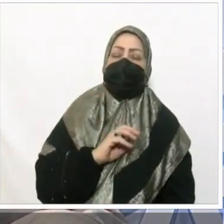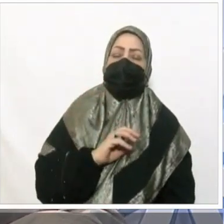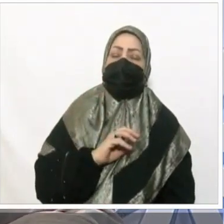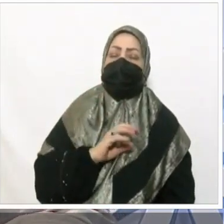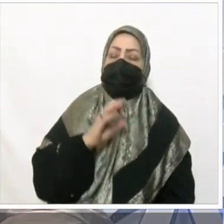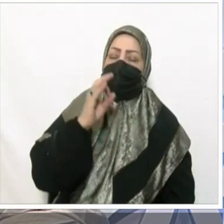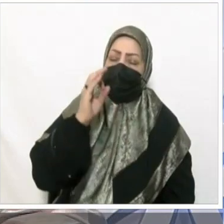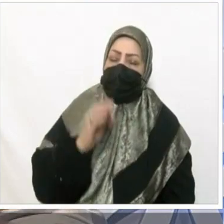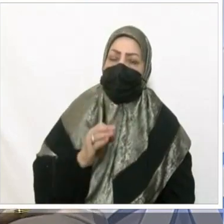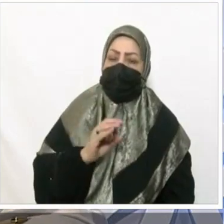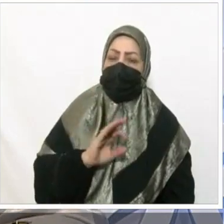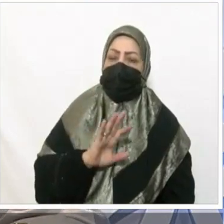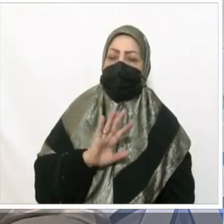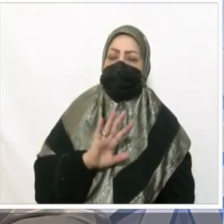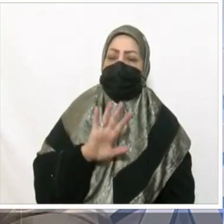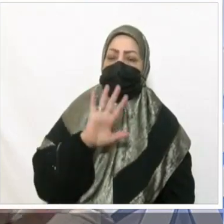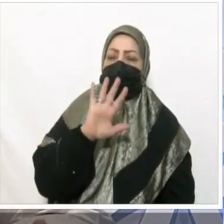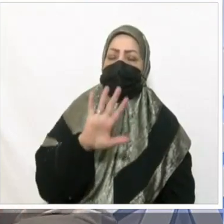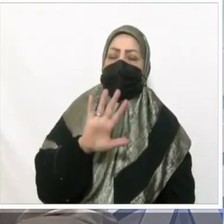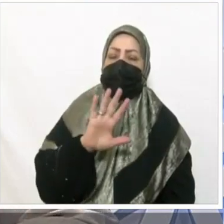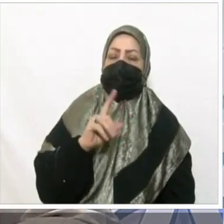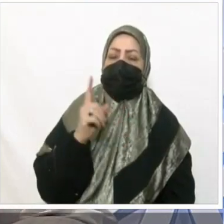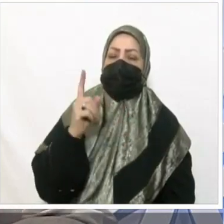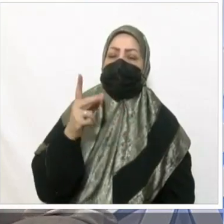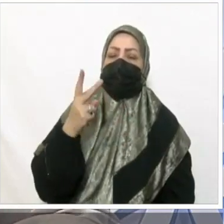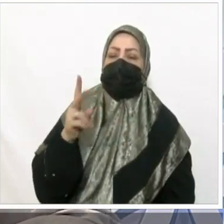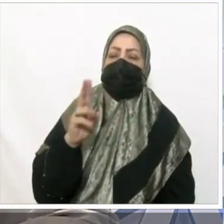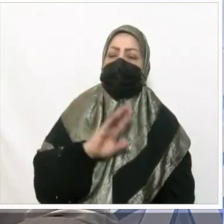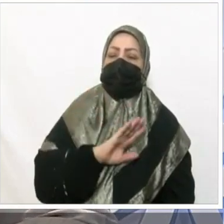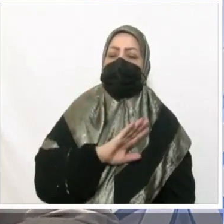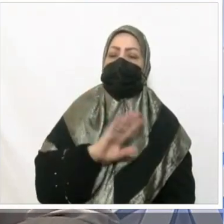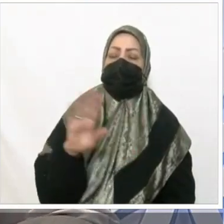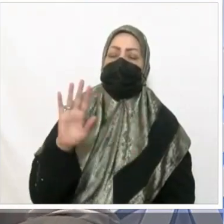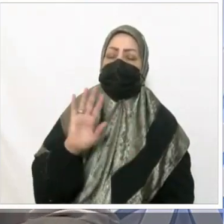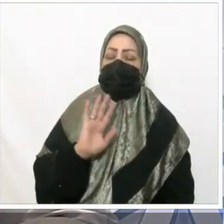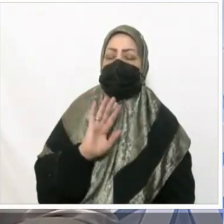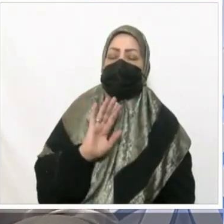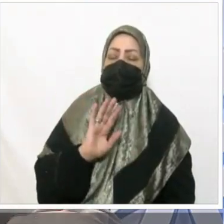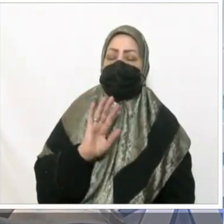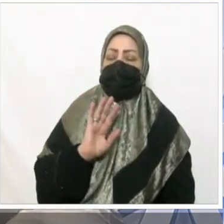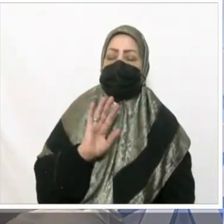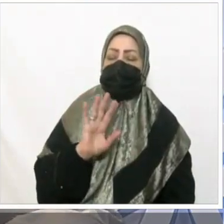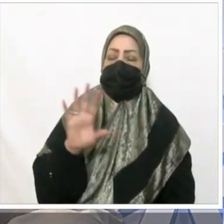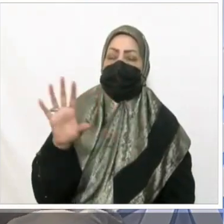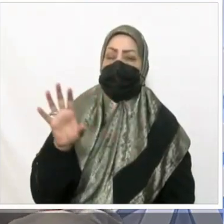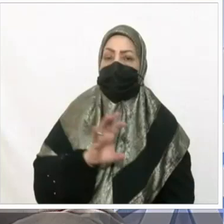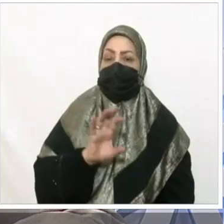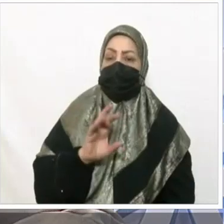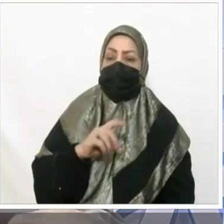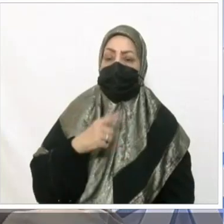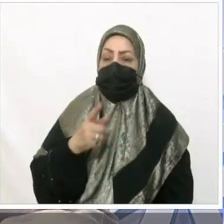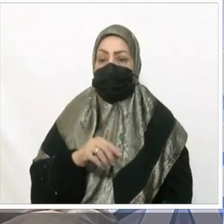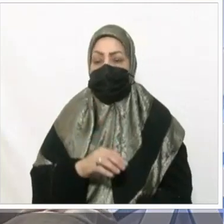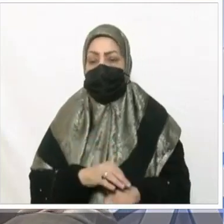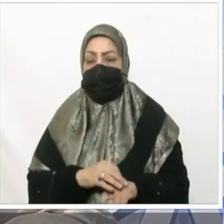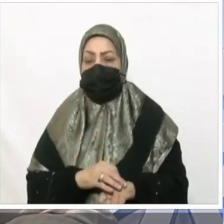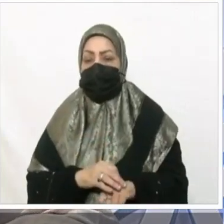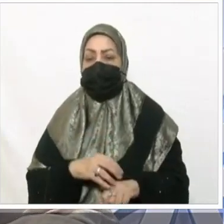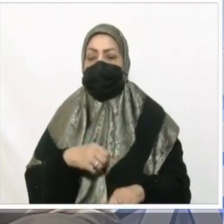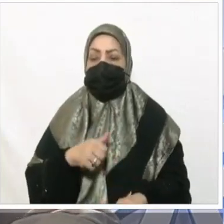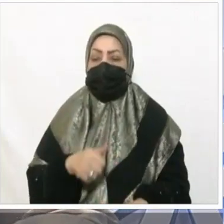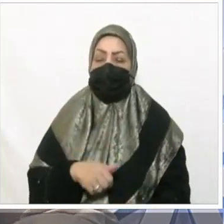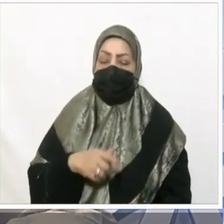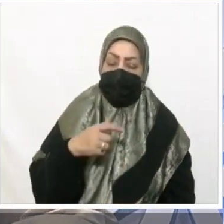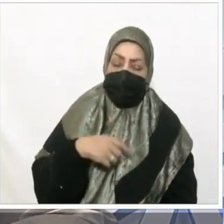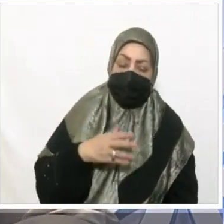5:21 22 نوقف، هذا الأصل. لكن أو إنسان سهى أو قام ولقي مثلاً مازال 7 دقائق وهو عطشان